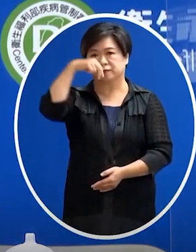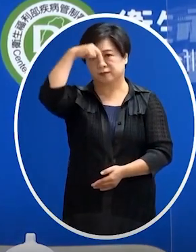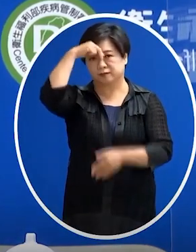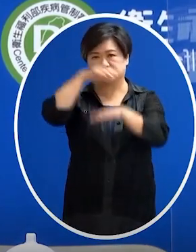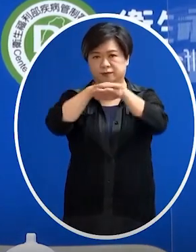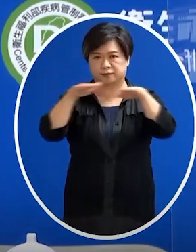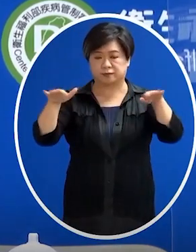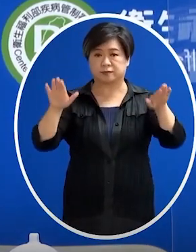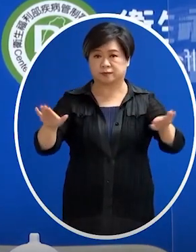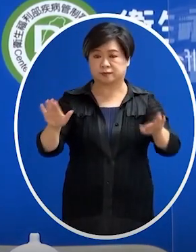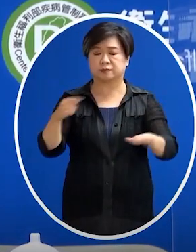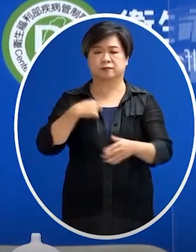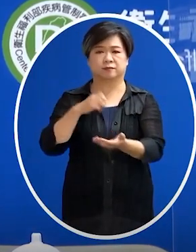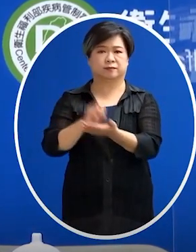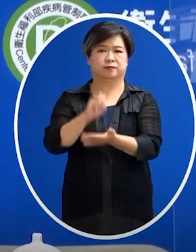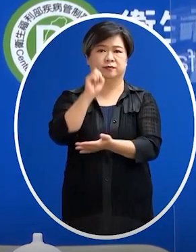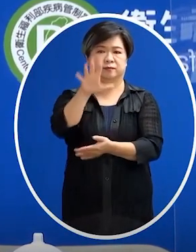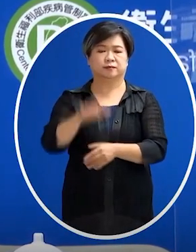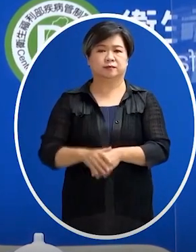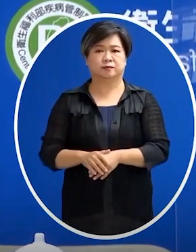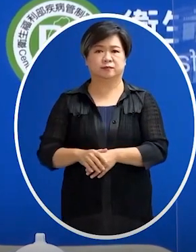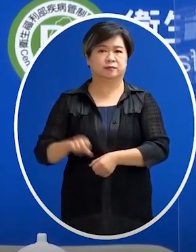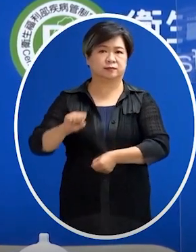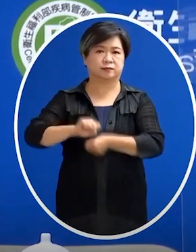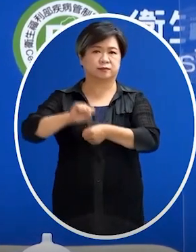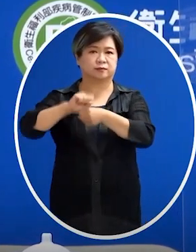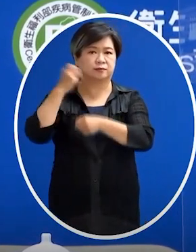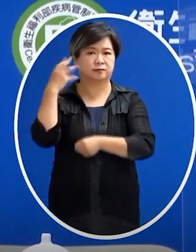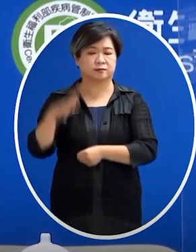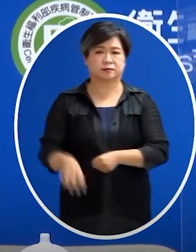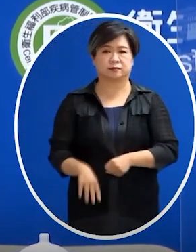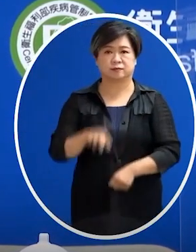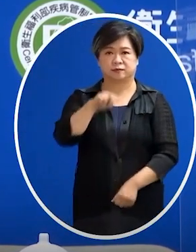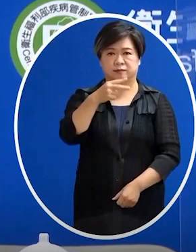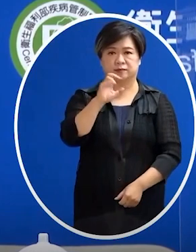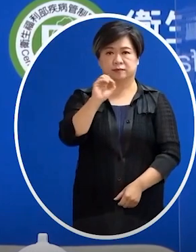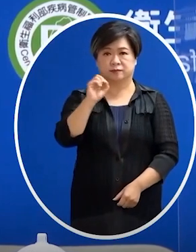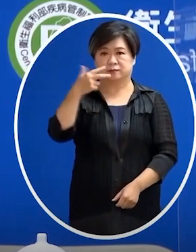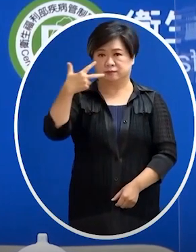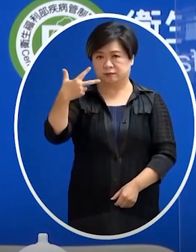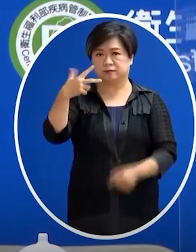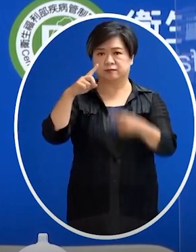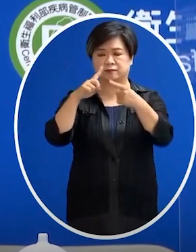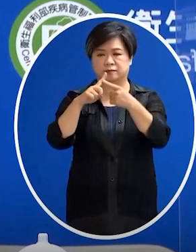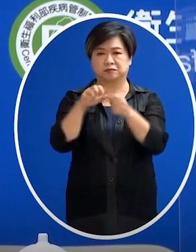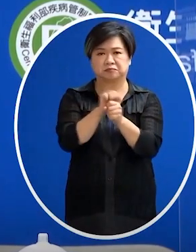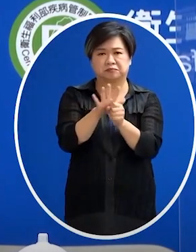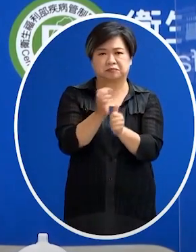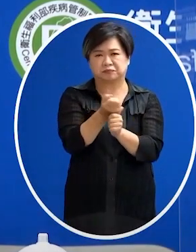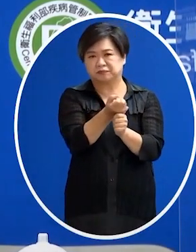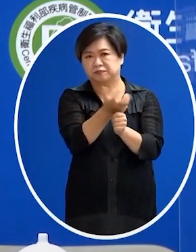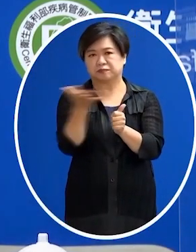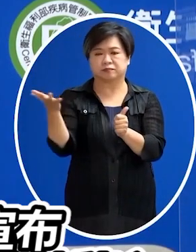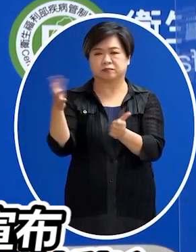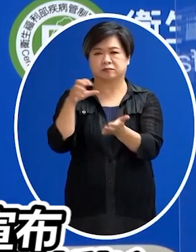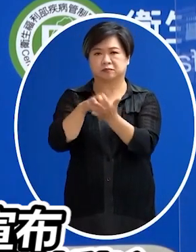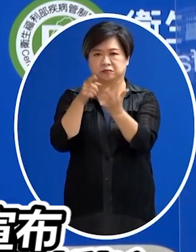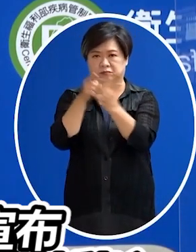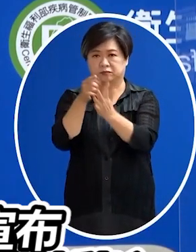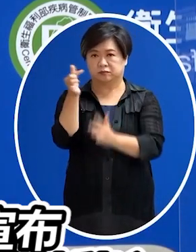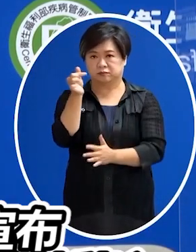那我们今天跟大家报告哈，我们就新增了207例，好 ，COVID-19 哈确诊的个